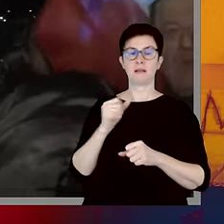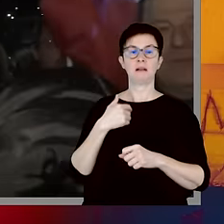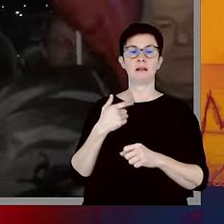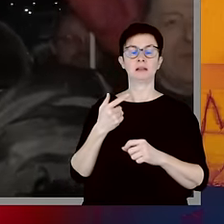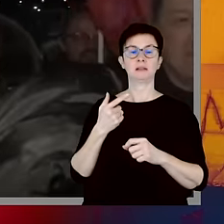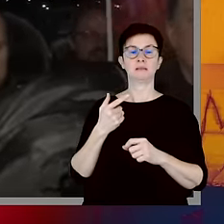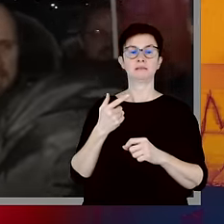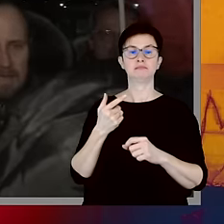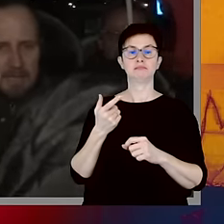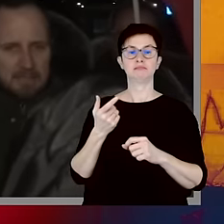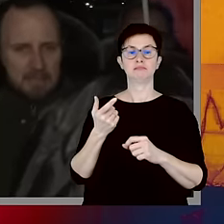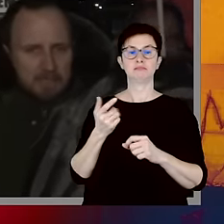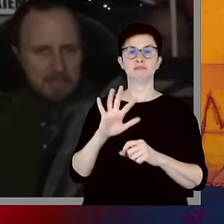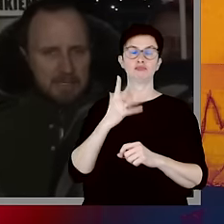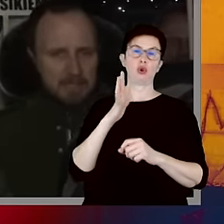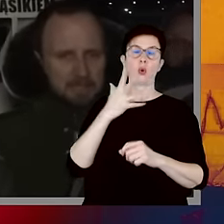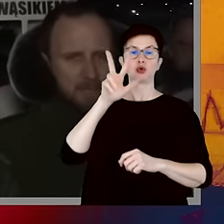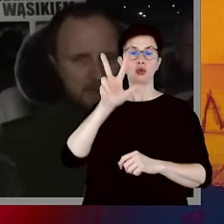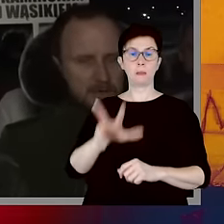przez kwartał